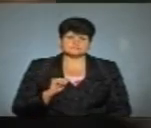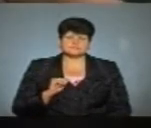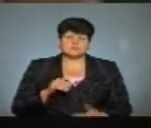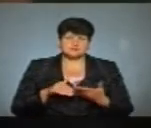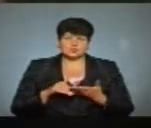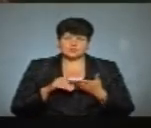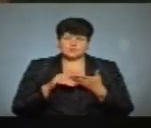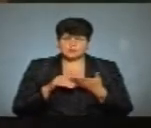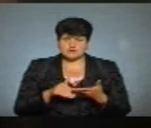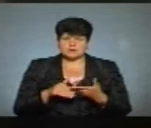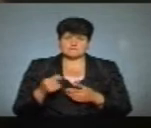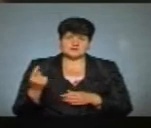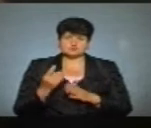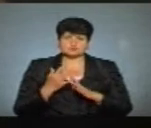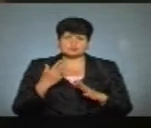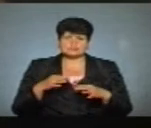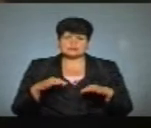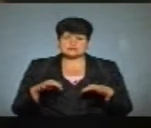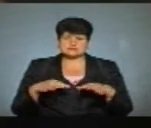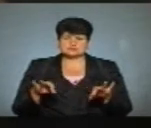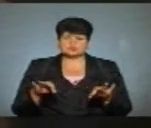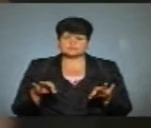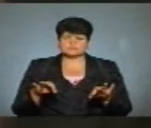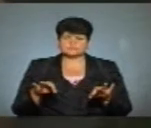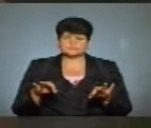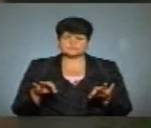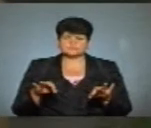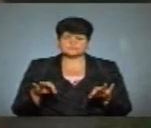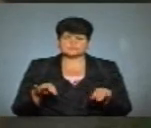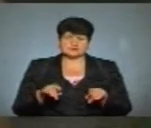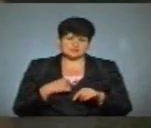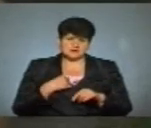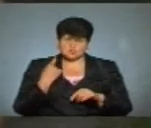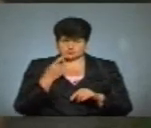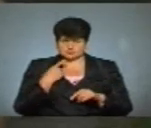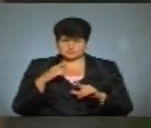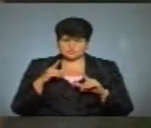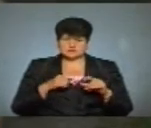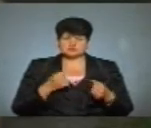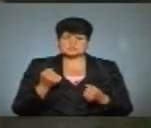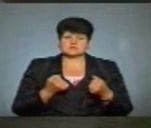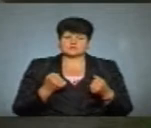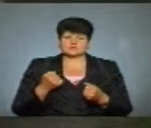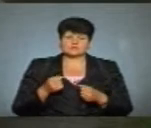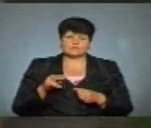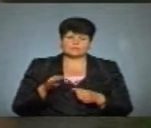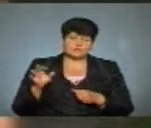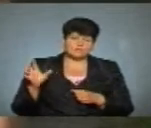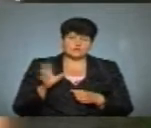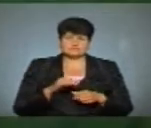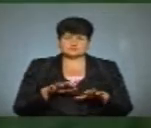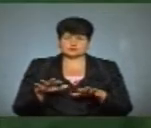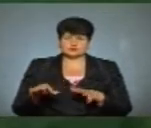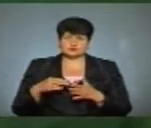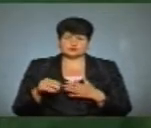Допомагаємо, саме перше, це транспортом. Так само я особисто їду за кермом повністю по всіх позиціях.